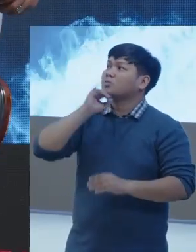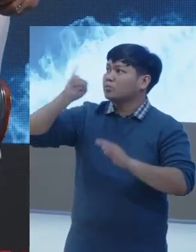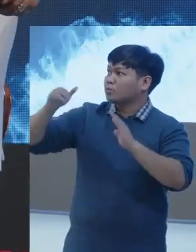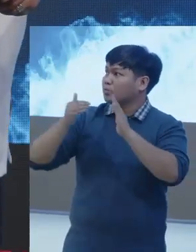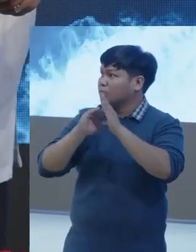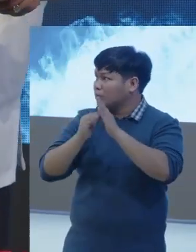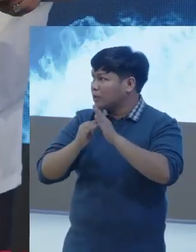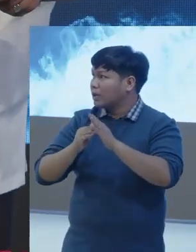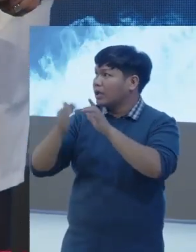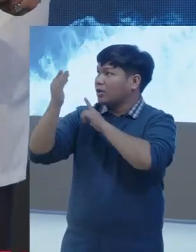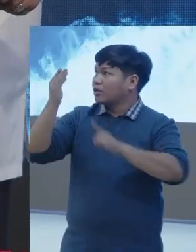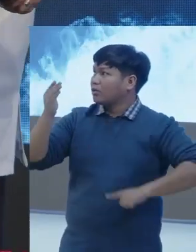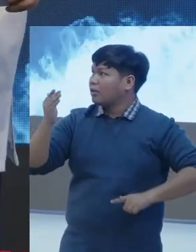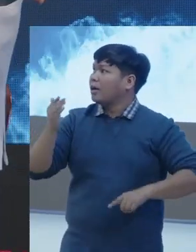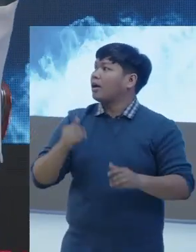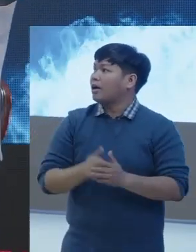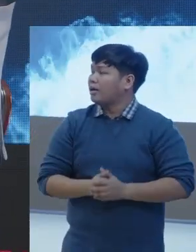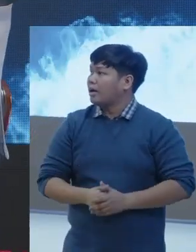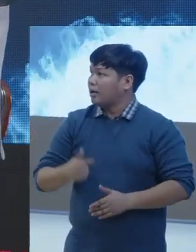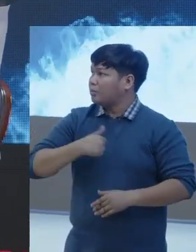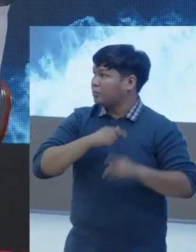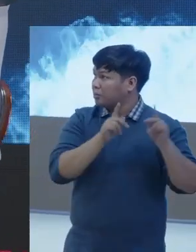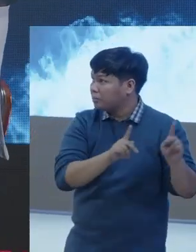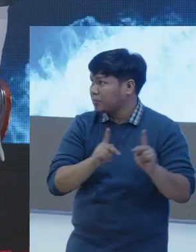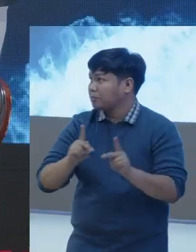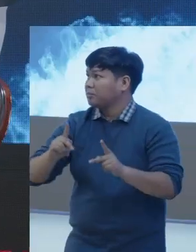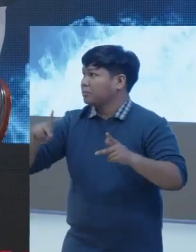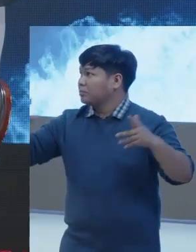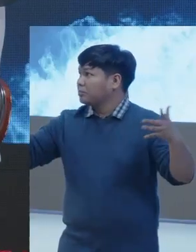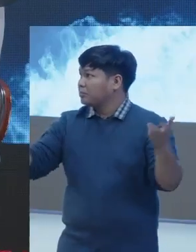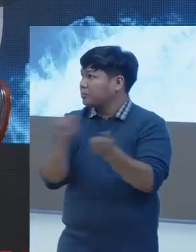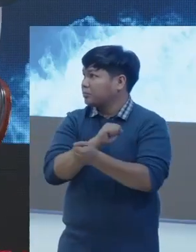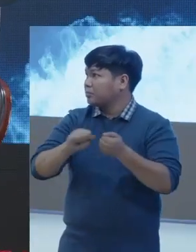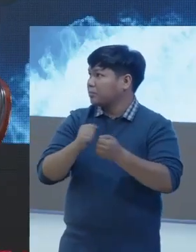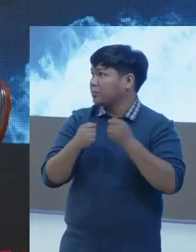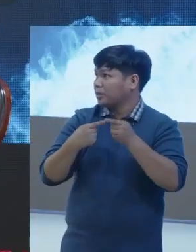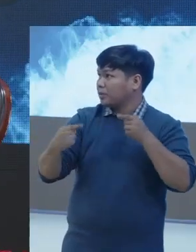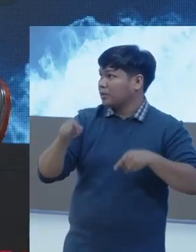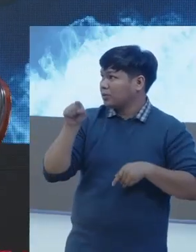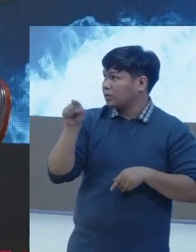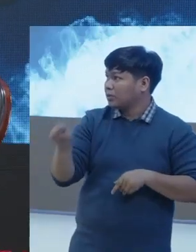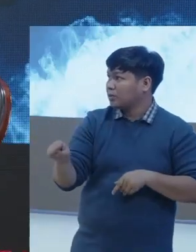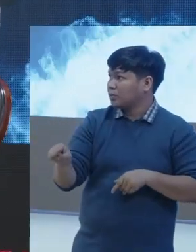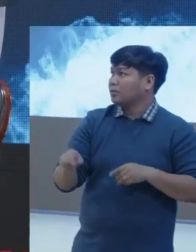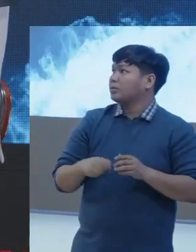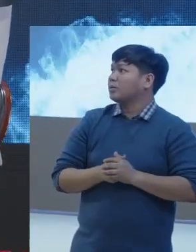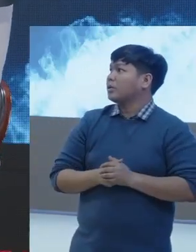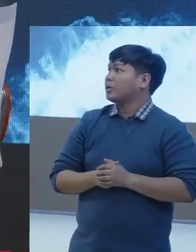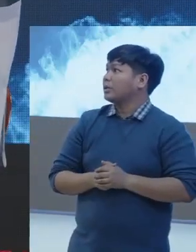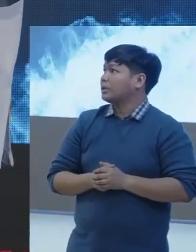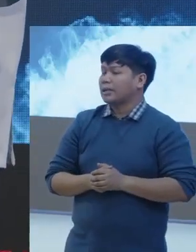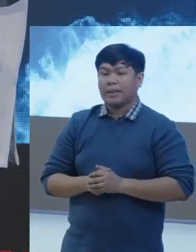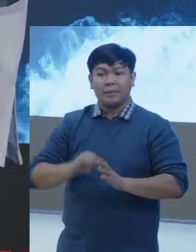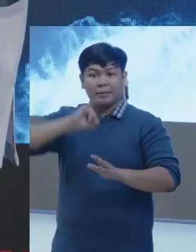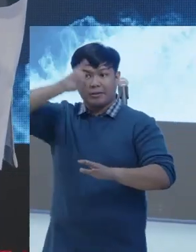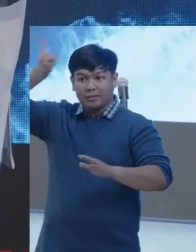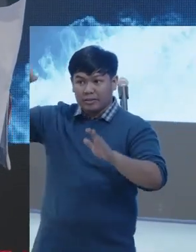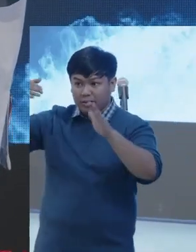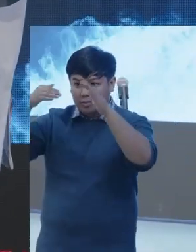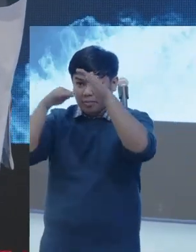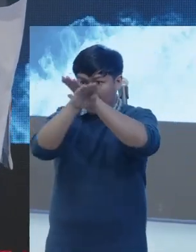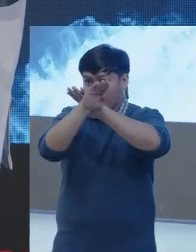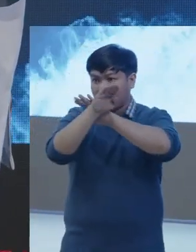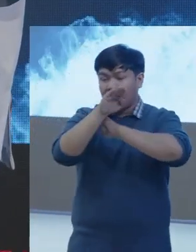says the Lord, behold, I am shaping disaster against you. Si Jeremiah, the